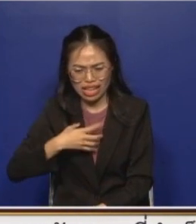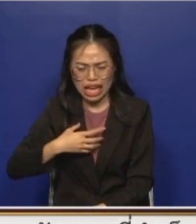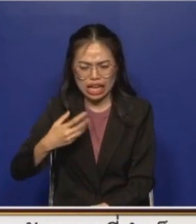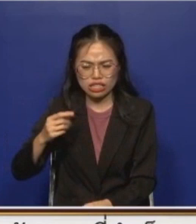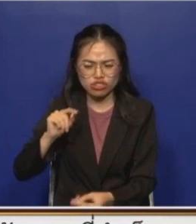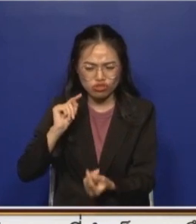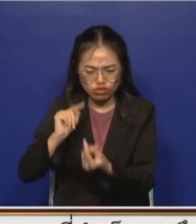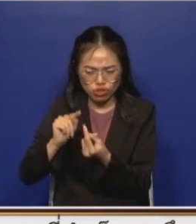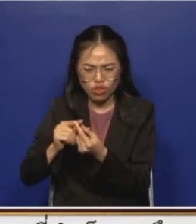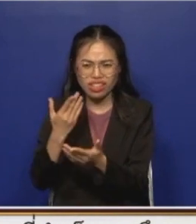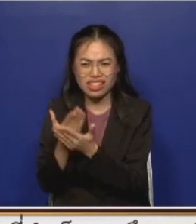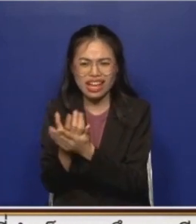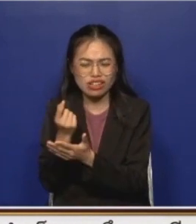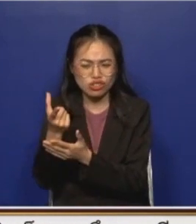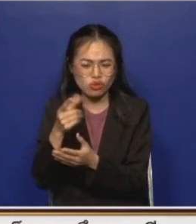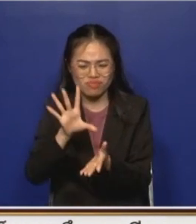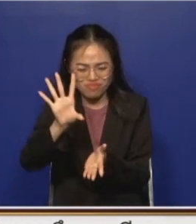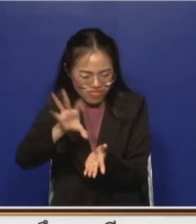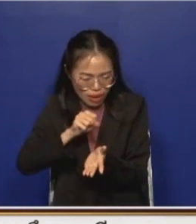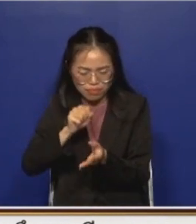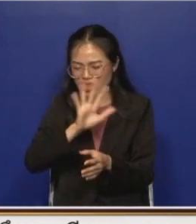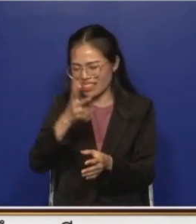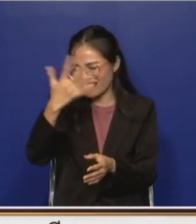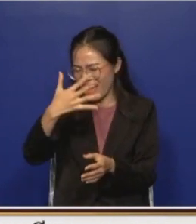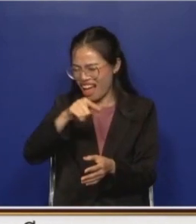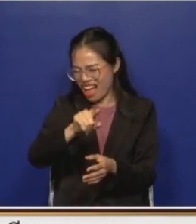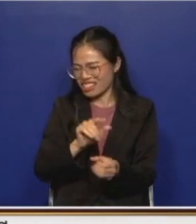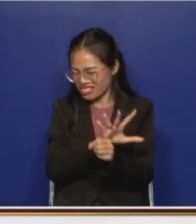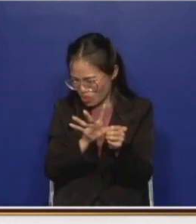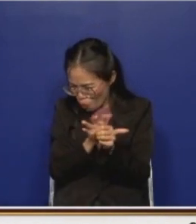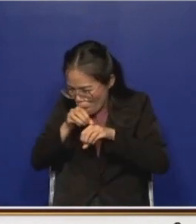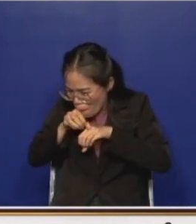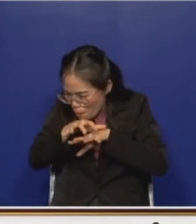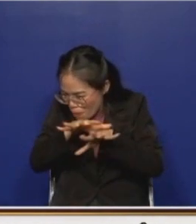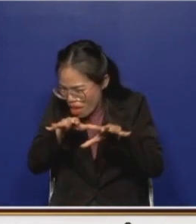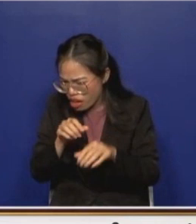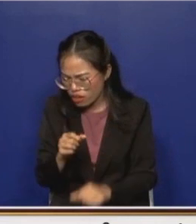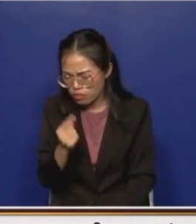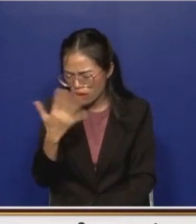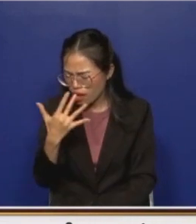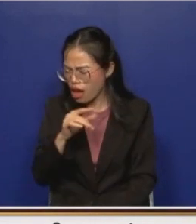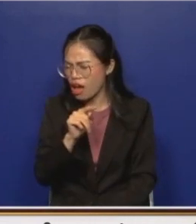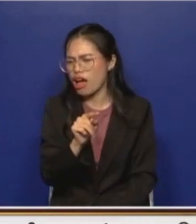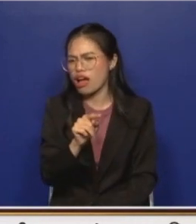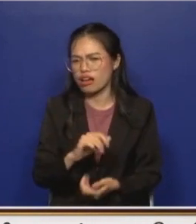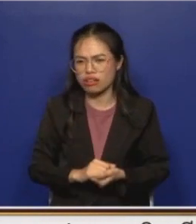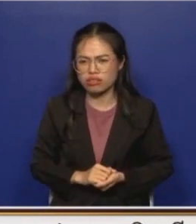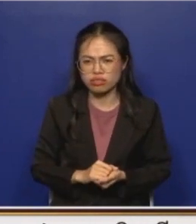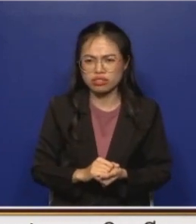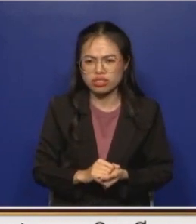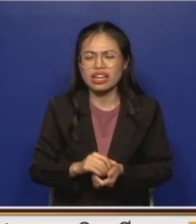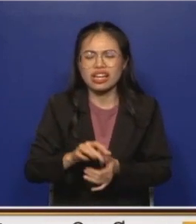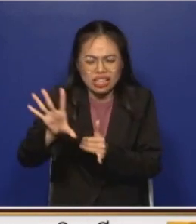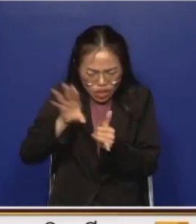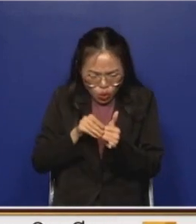สินค้าเกษตรท่านแพ้หมดฮะนี่คือญี่ปุ่นนะฮะผมย้ำนะเขาจ่ายเงินสดฮะเข้าบัญ